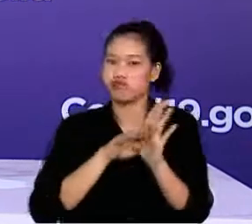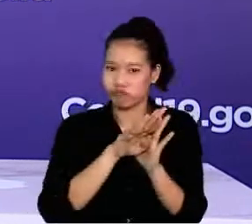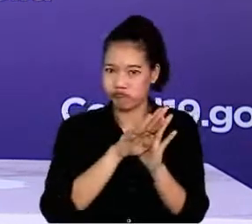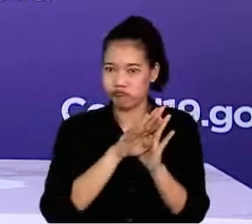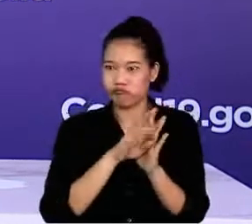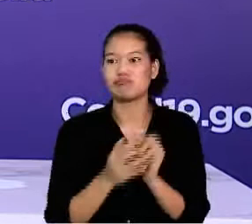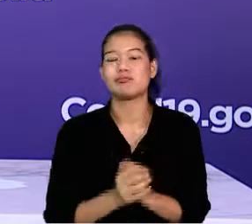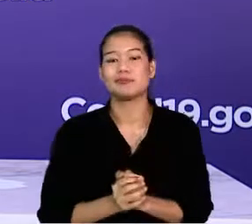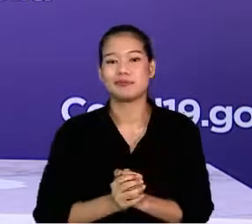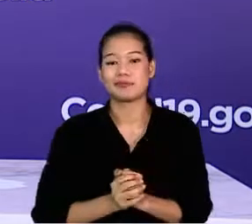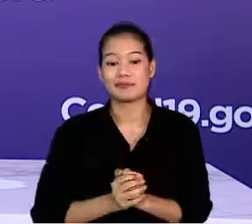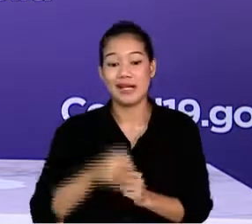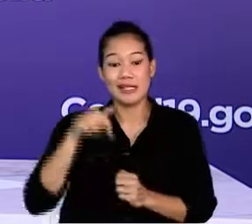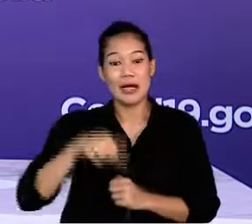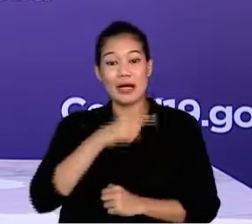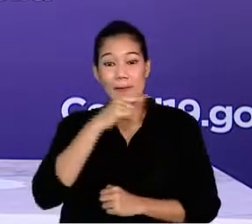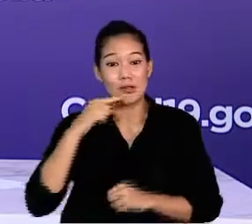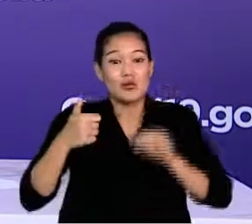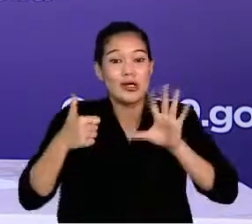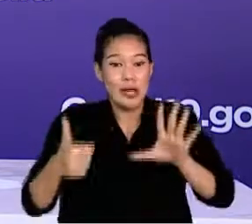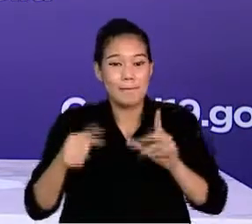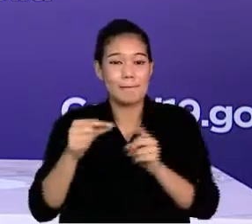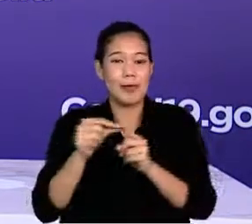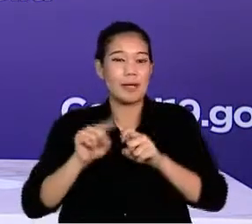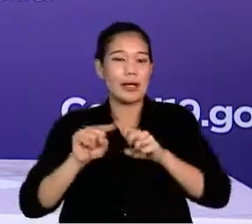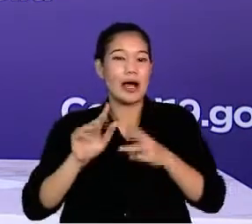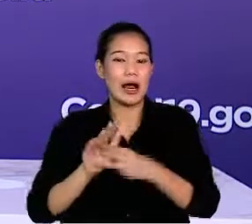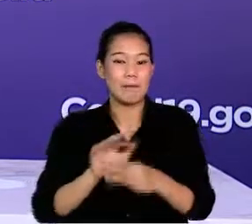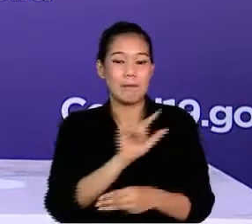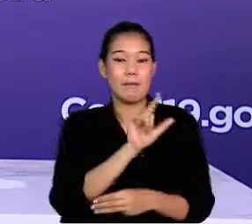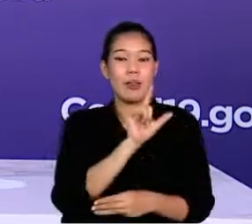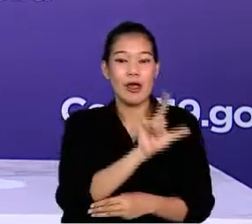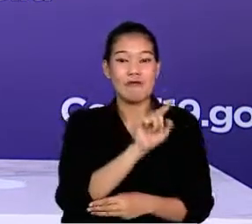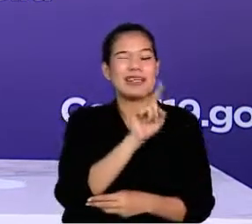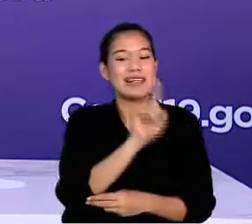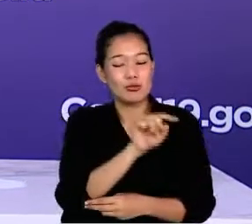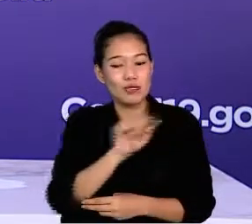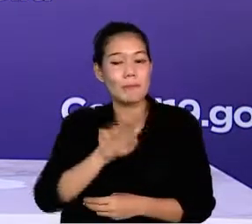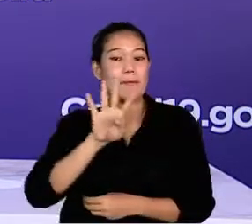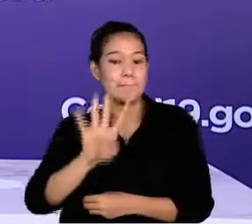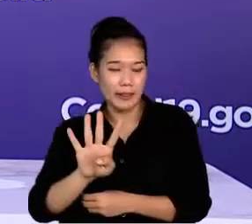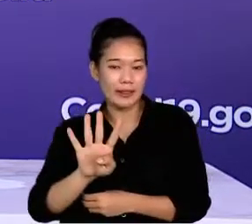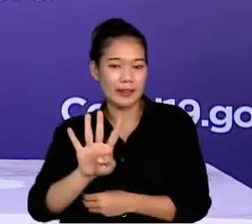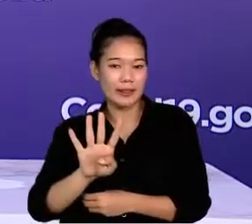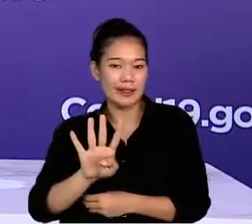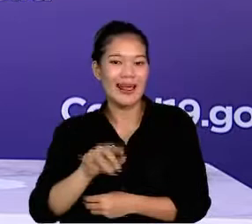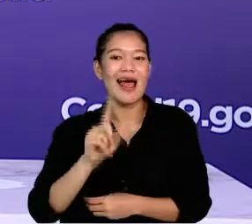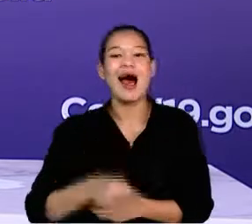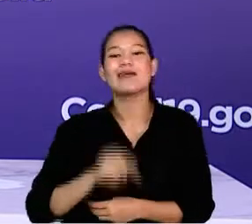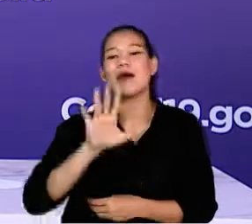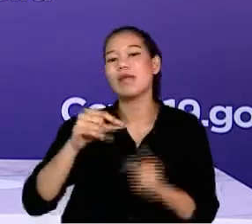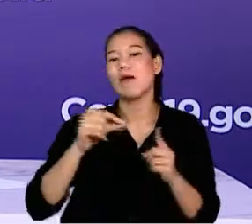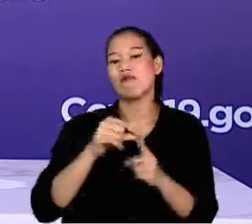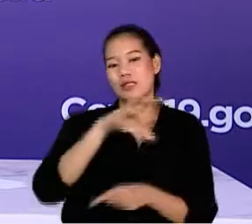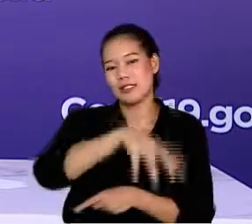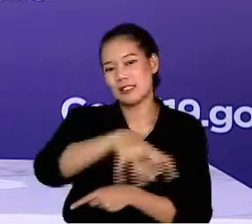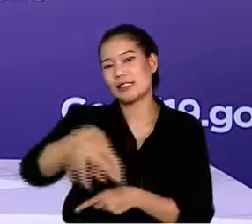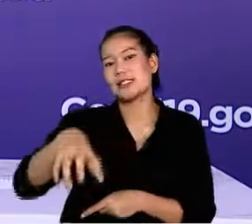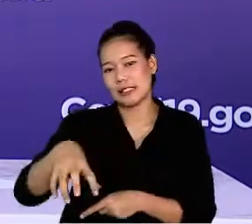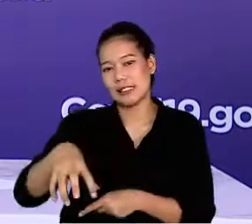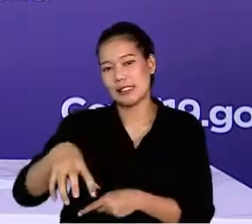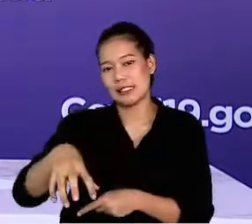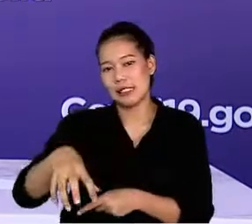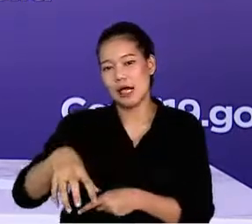tinggi memasuki minggu ke 6 PPKN level 1 sampai dengan 4 ini lima provinsi yang menjadi